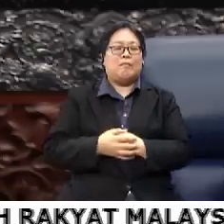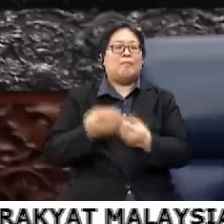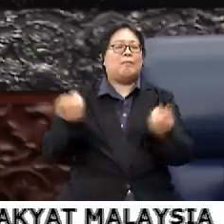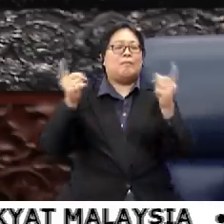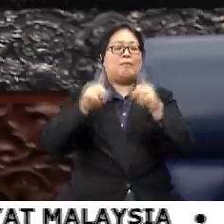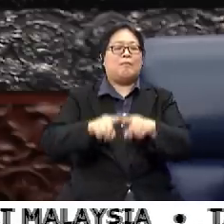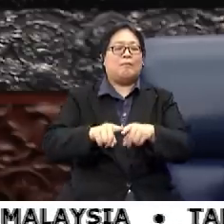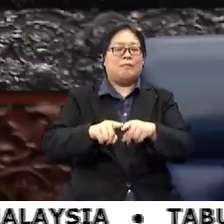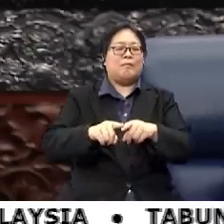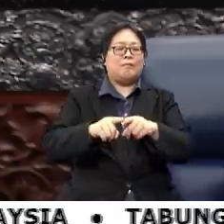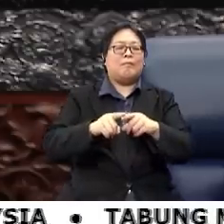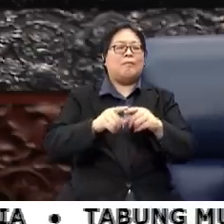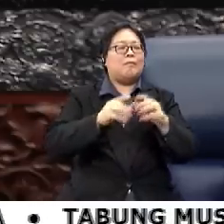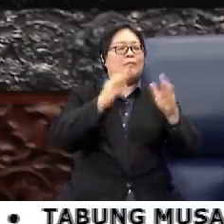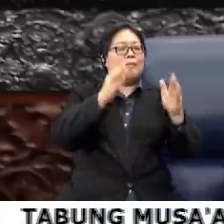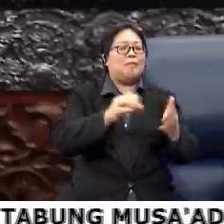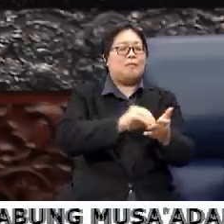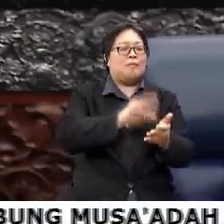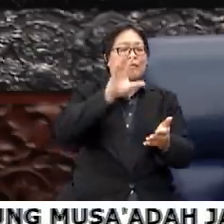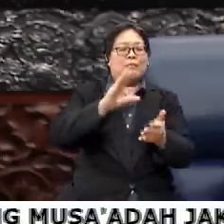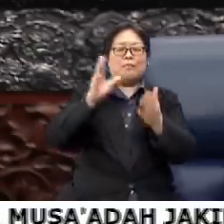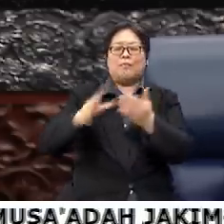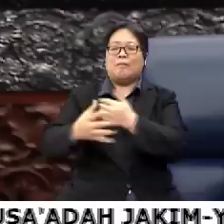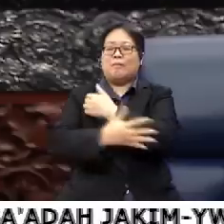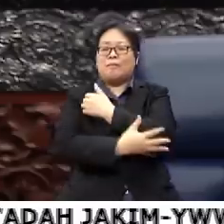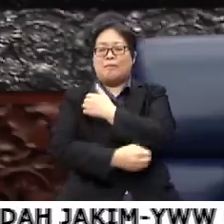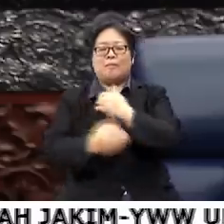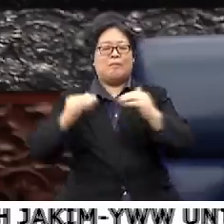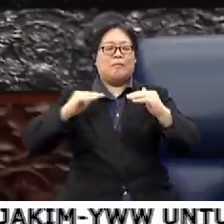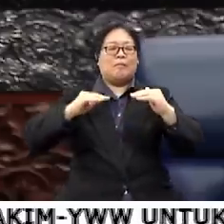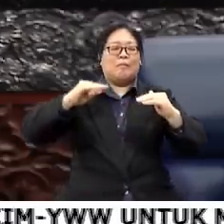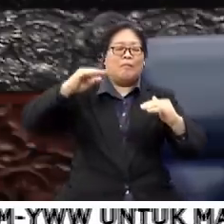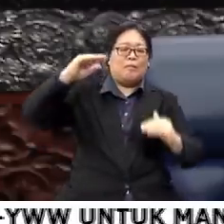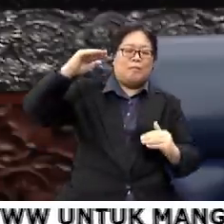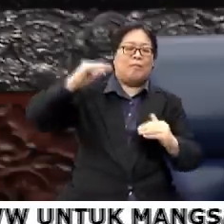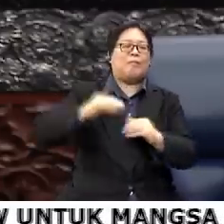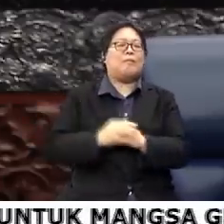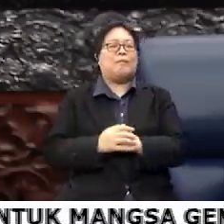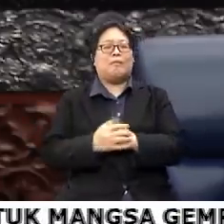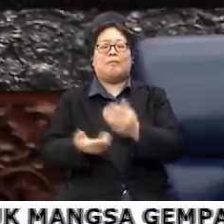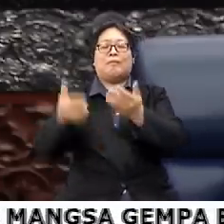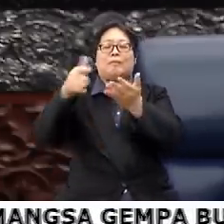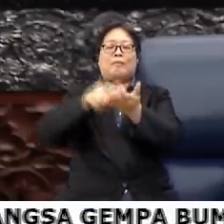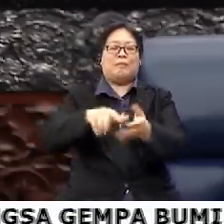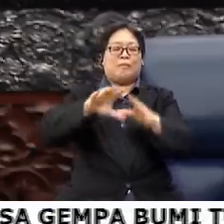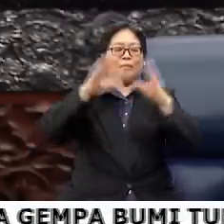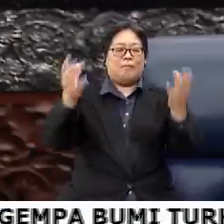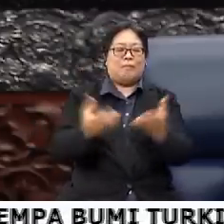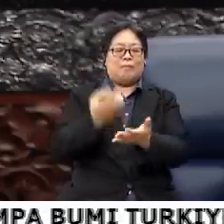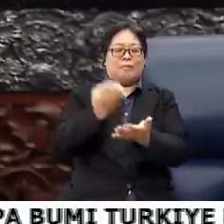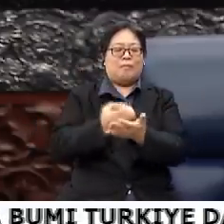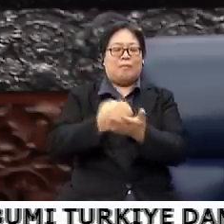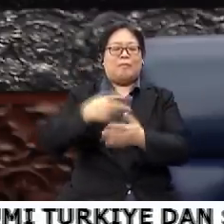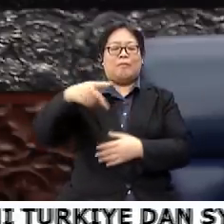menyebabkan jurang antara golongan kaya dan miskin semakin melebar. Laporan Global Economic